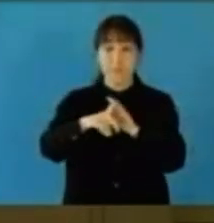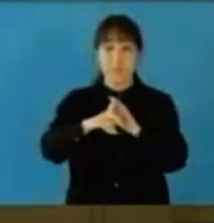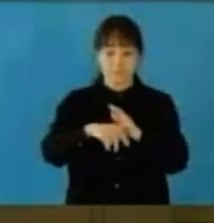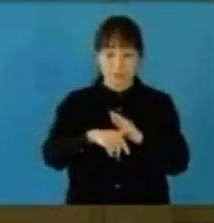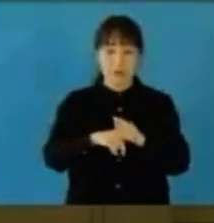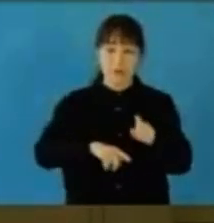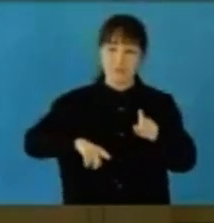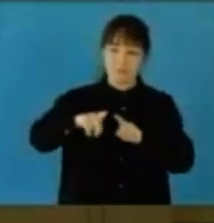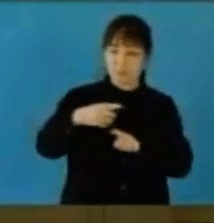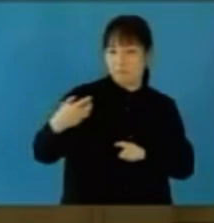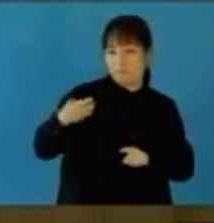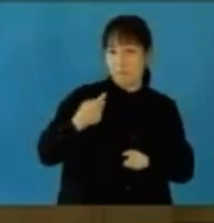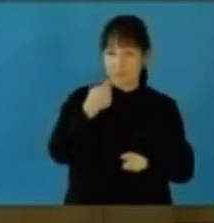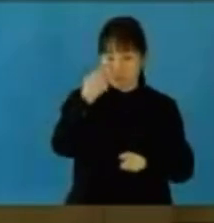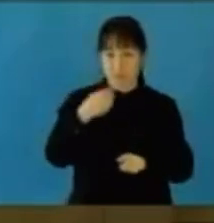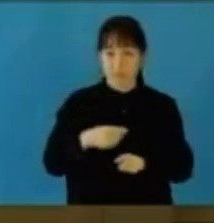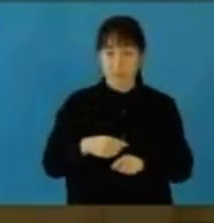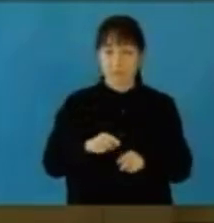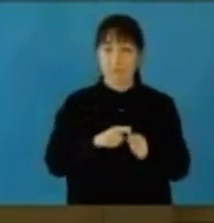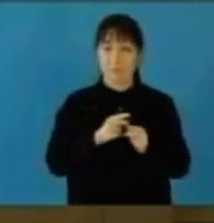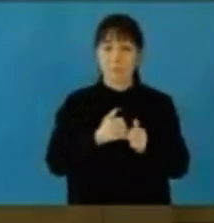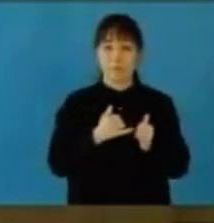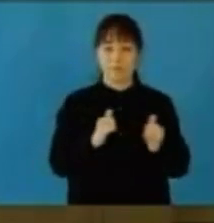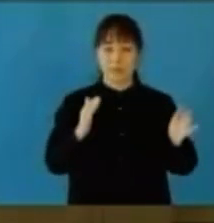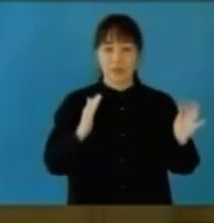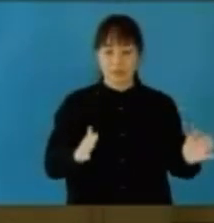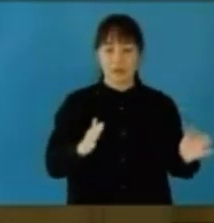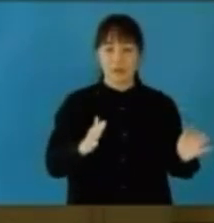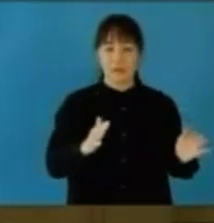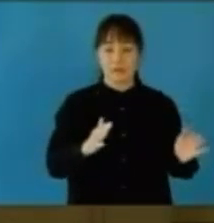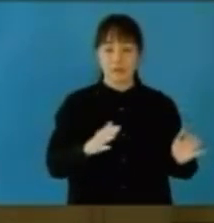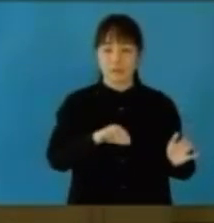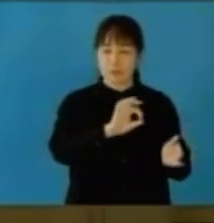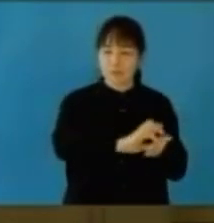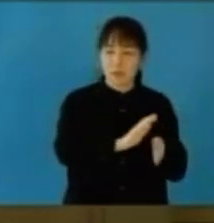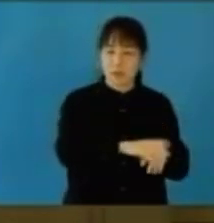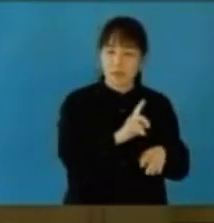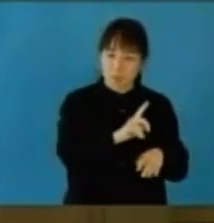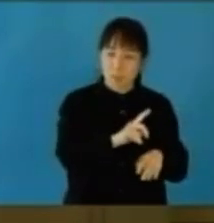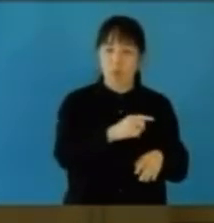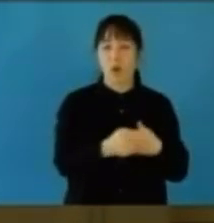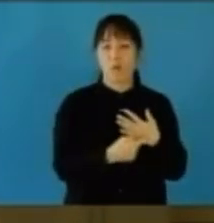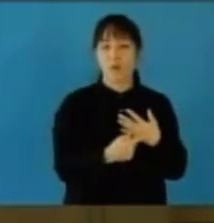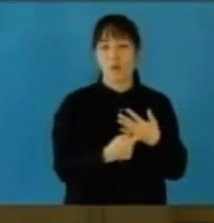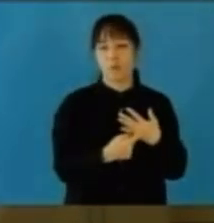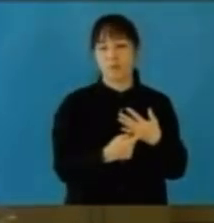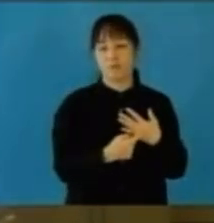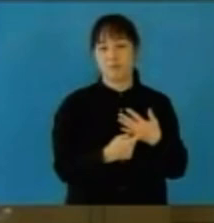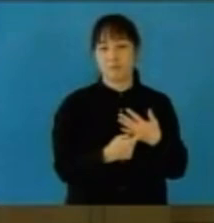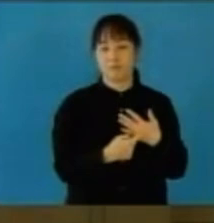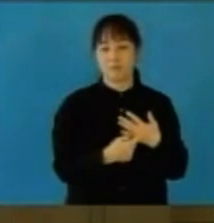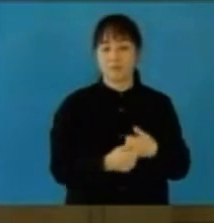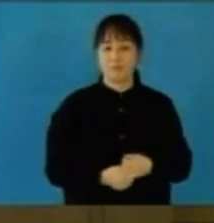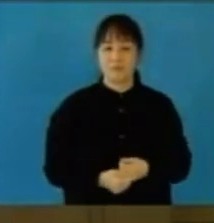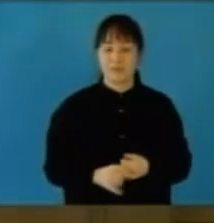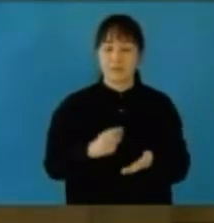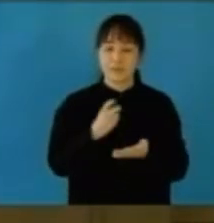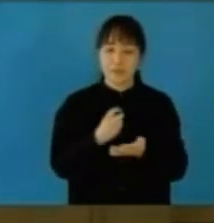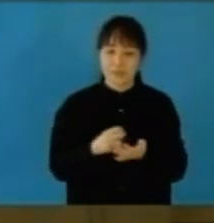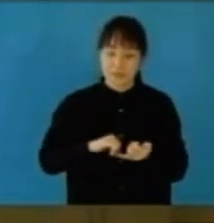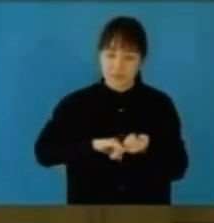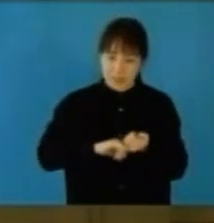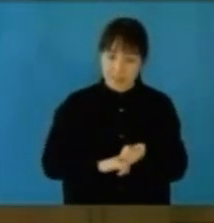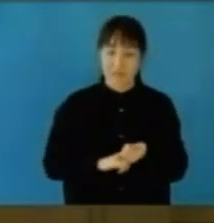ールさんですよ。それともう一つは民間。この民間をどう活用するか。ここがポイントですから、やってないこと言いません。ぜひですね、しっかり